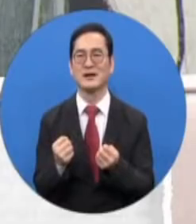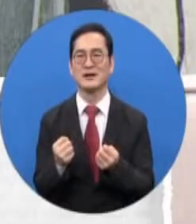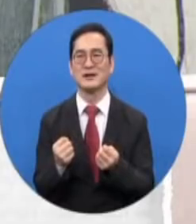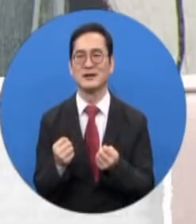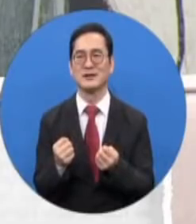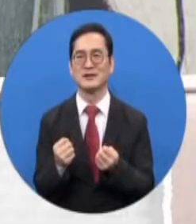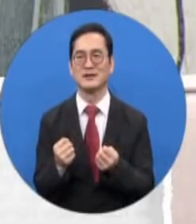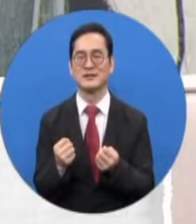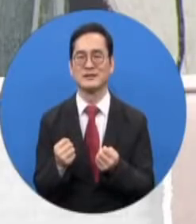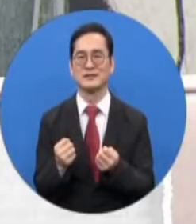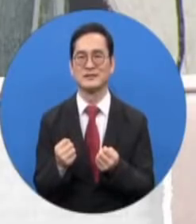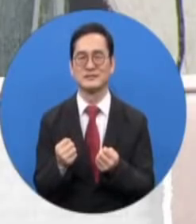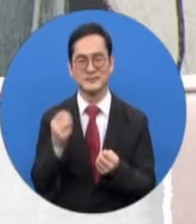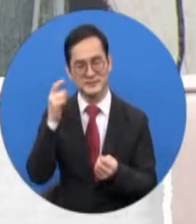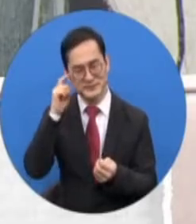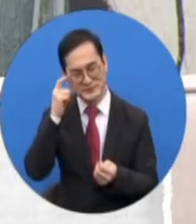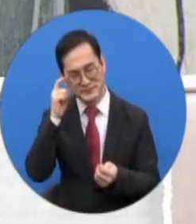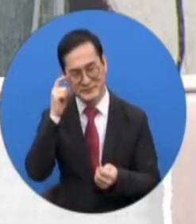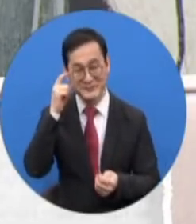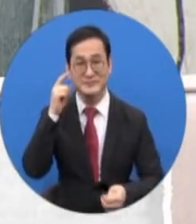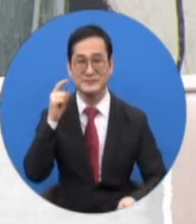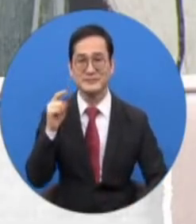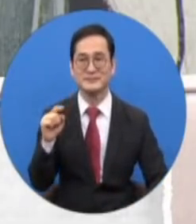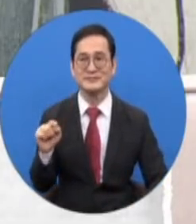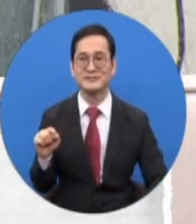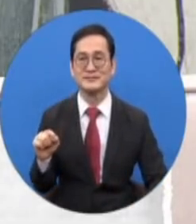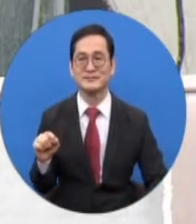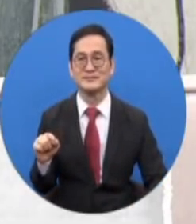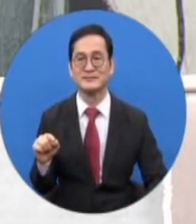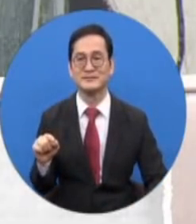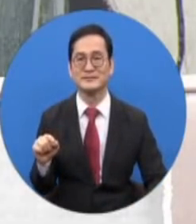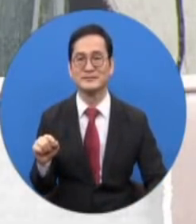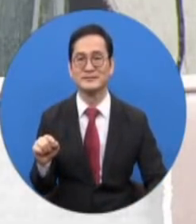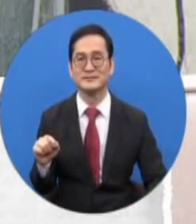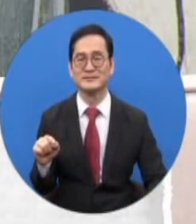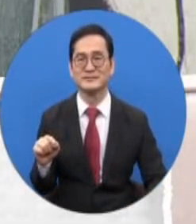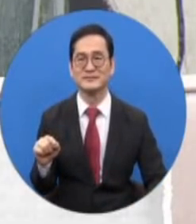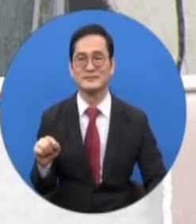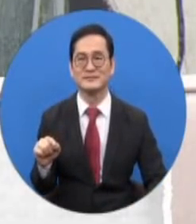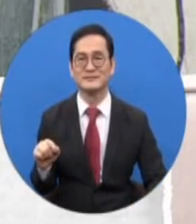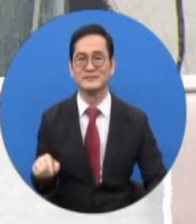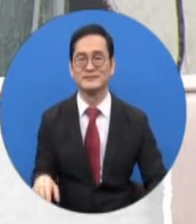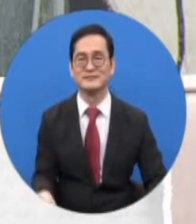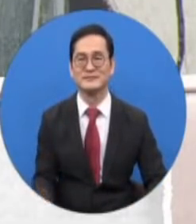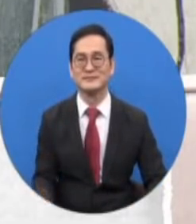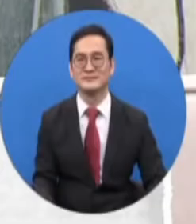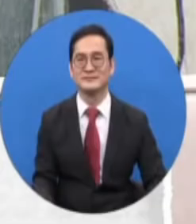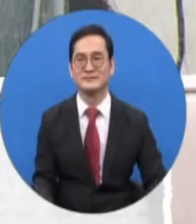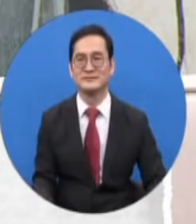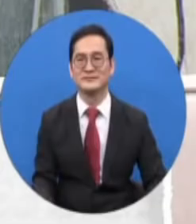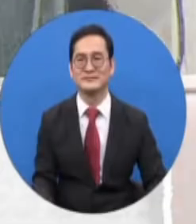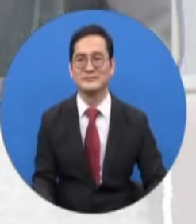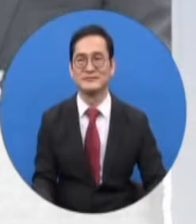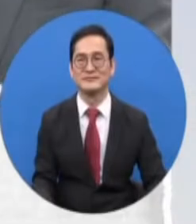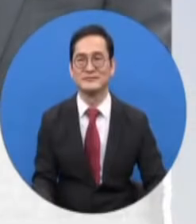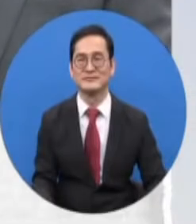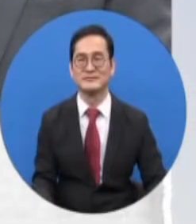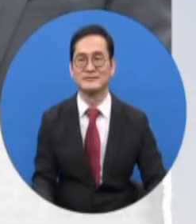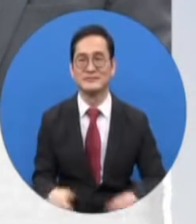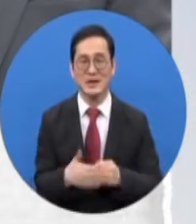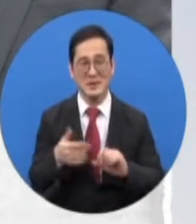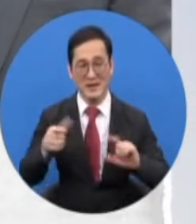해야 되겠다라는 것을 많이 하시는데 그런 측면에서 뭐 대비되려고 하는 전략은 어느 정도 혼밥을 안 하시기 때문에 먹히는